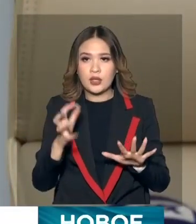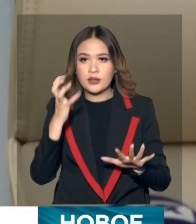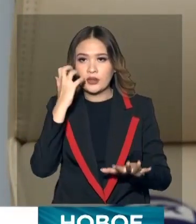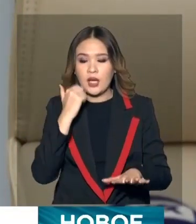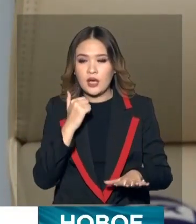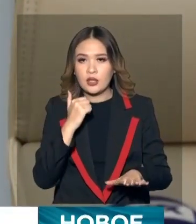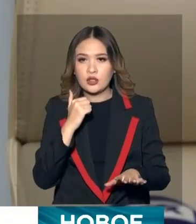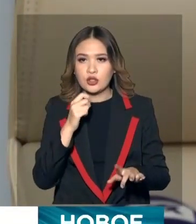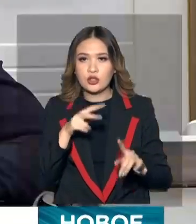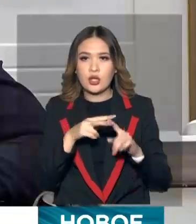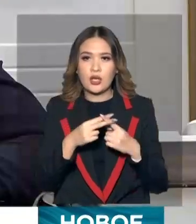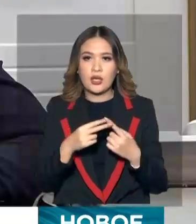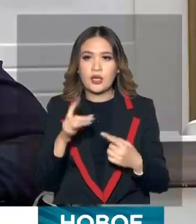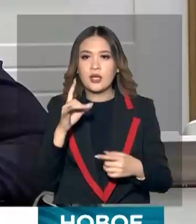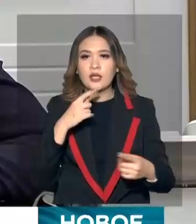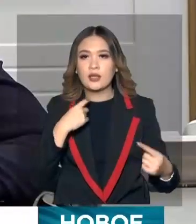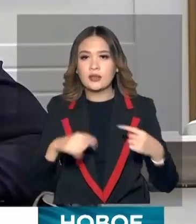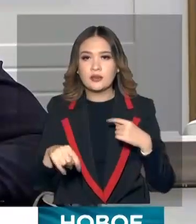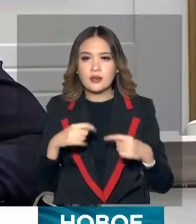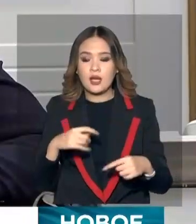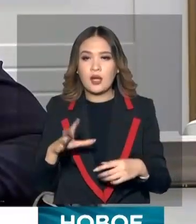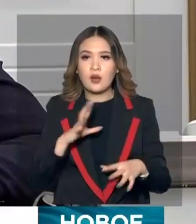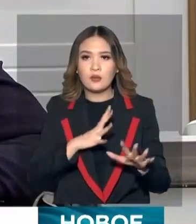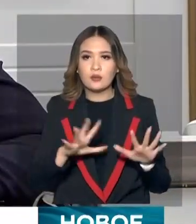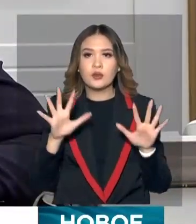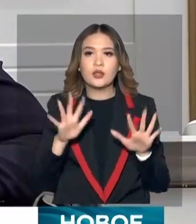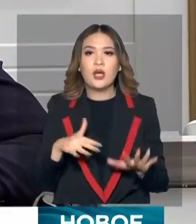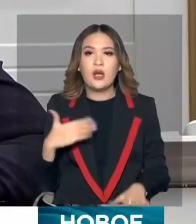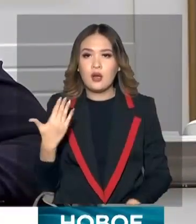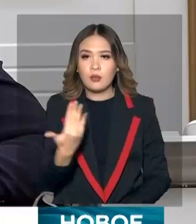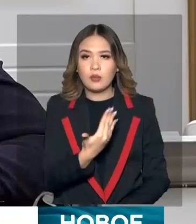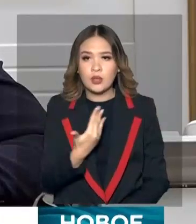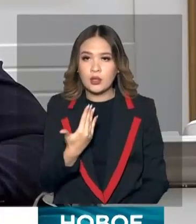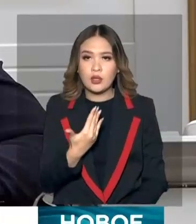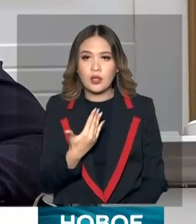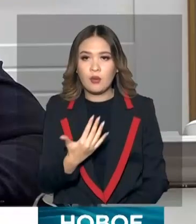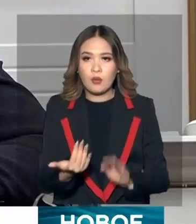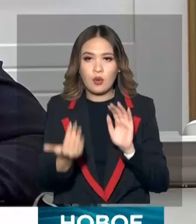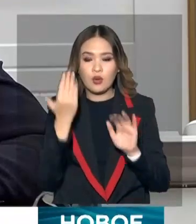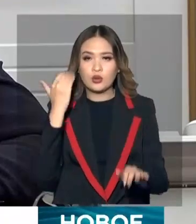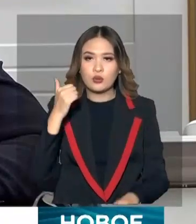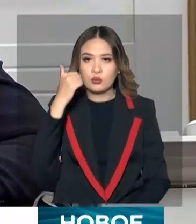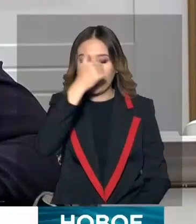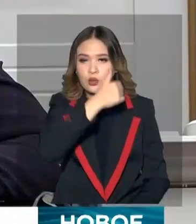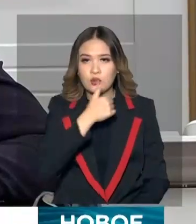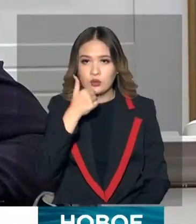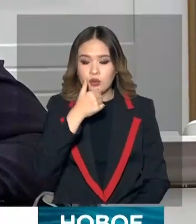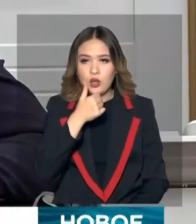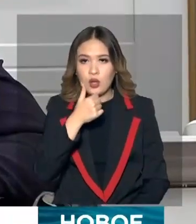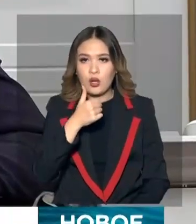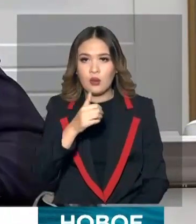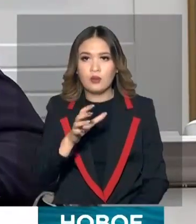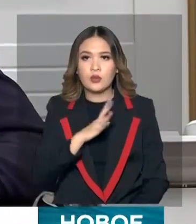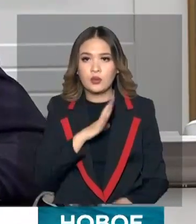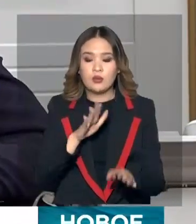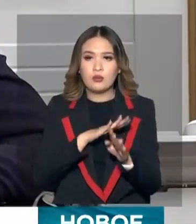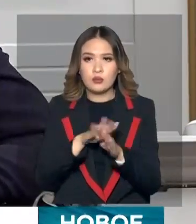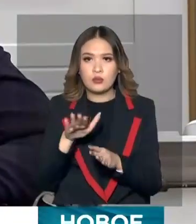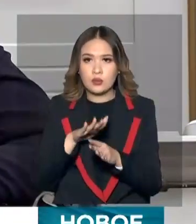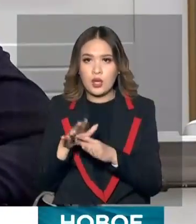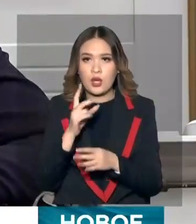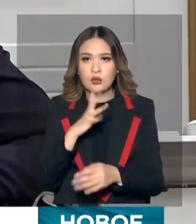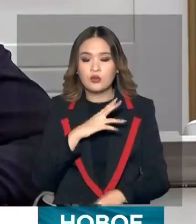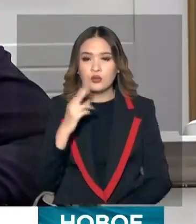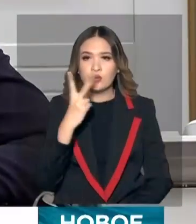части города, район рынка. В районе старого аэропорта мы в прошлом году начали реализацию